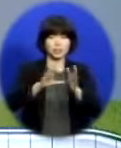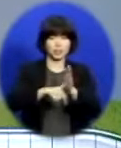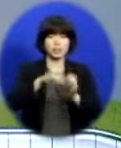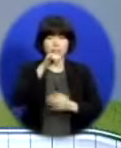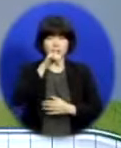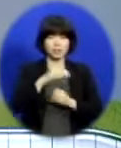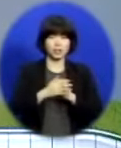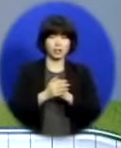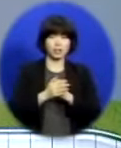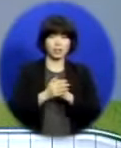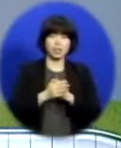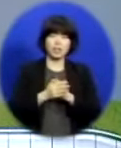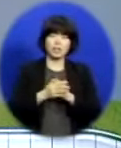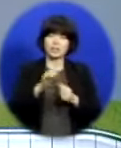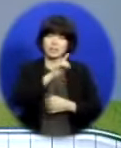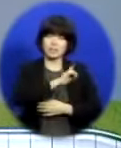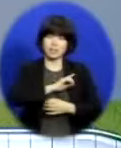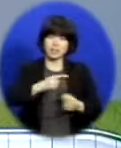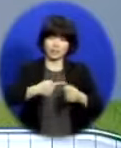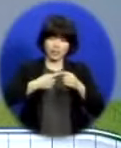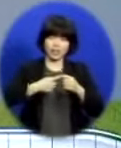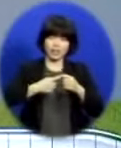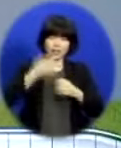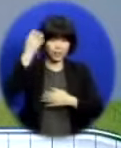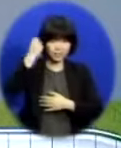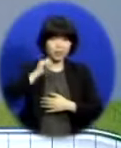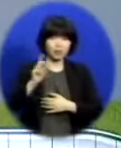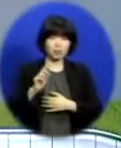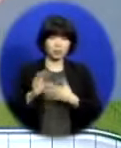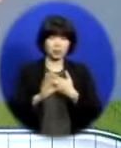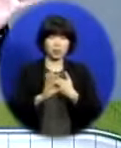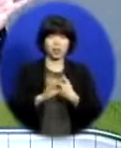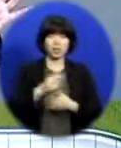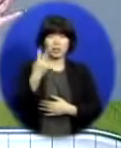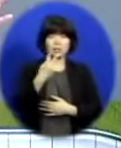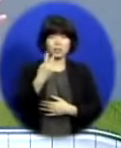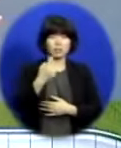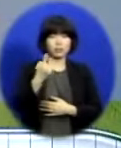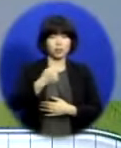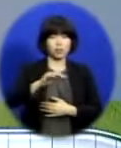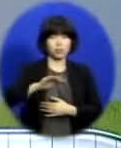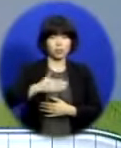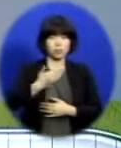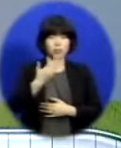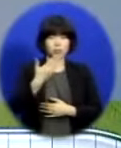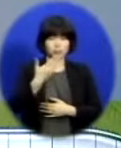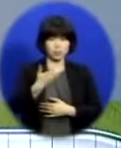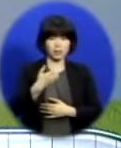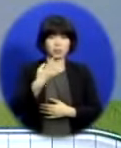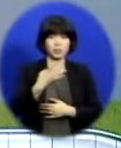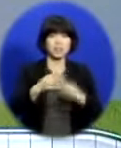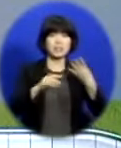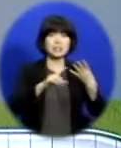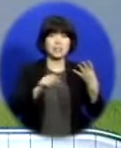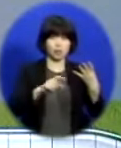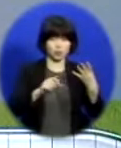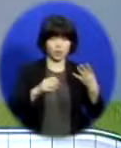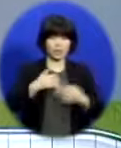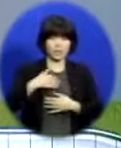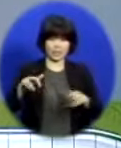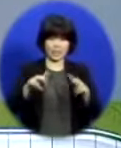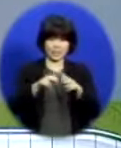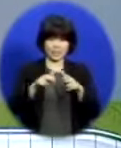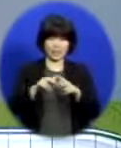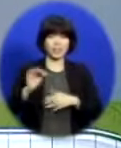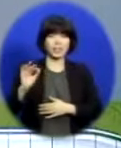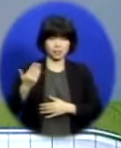있지만 제일 먼저 기억이 나는 것은 1984년 4월에 제가 장애인이 될